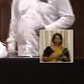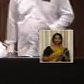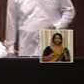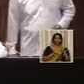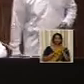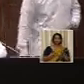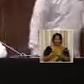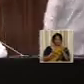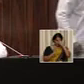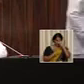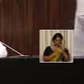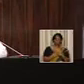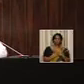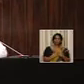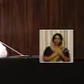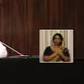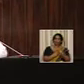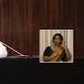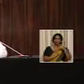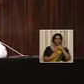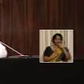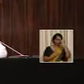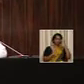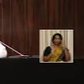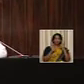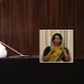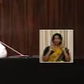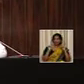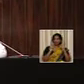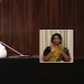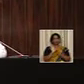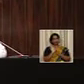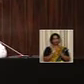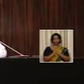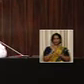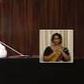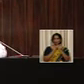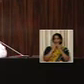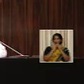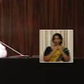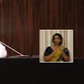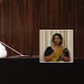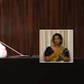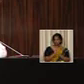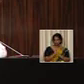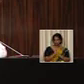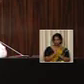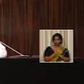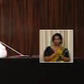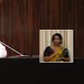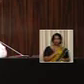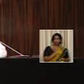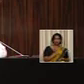වීරසිංහ කරුමන්තුමා. ගරු නියෝජ්‍ය කතානායකතුමා ක්‍රීඩා හා යෞවන කටයුතු පිළිබඳව අමාත්‍යාංශ උපදේශක කාර්ක සභාවේ